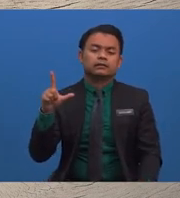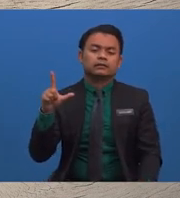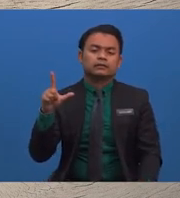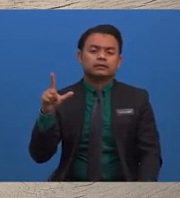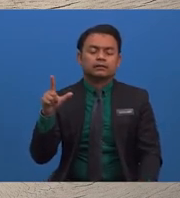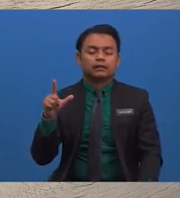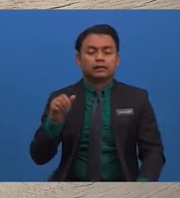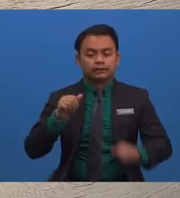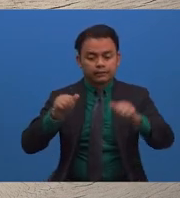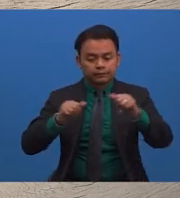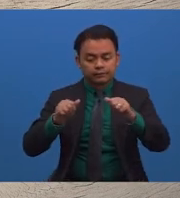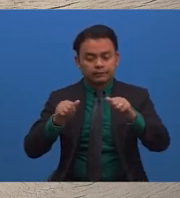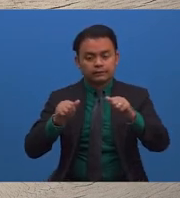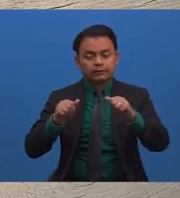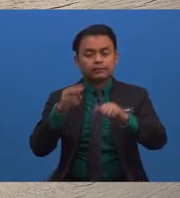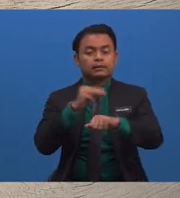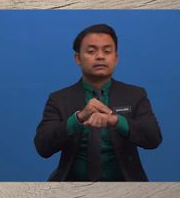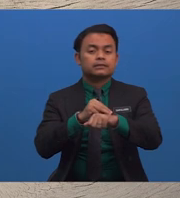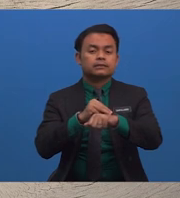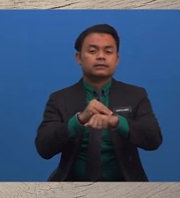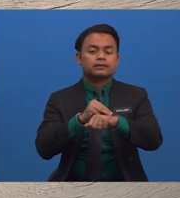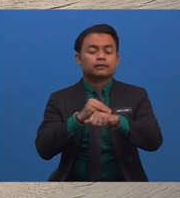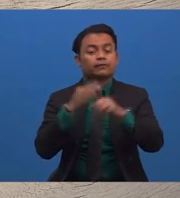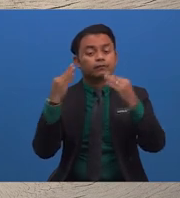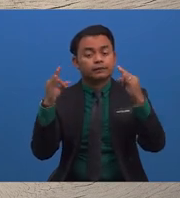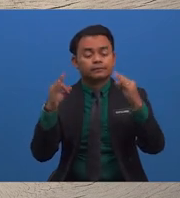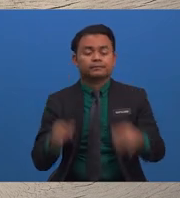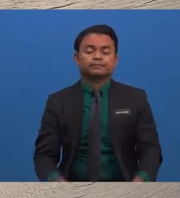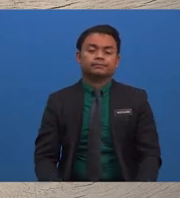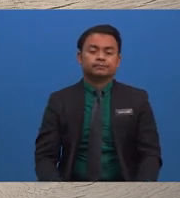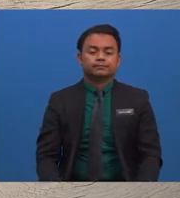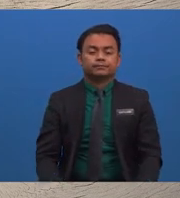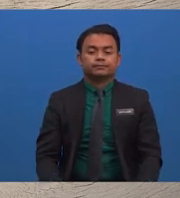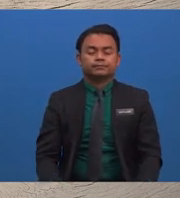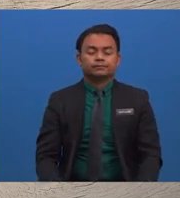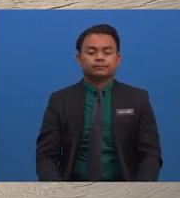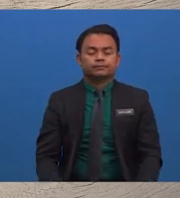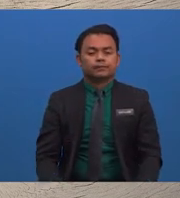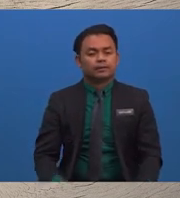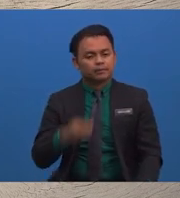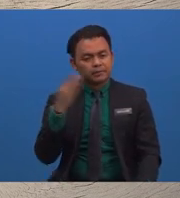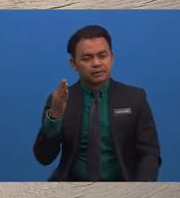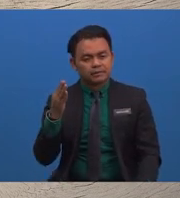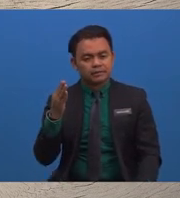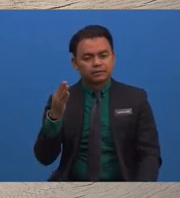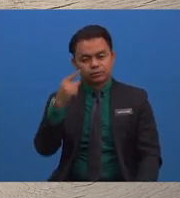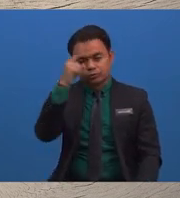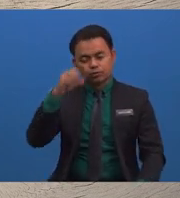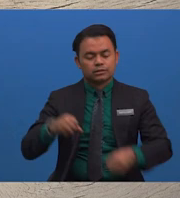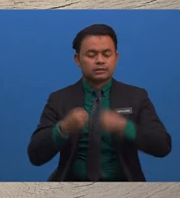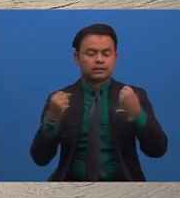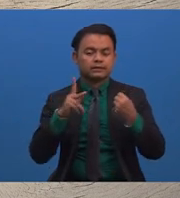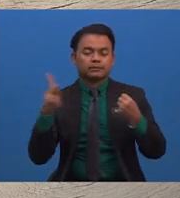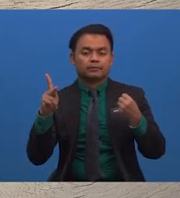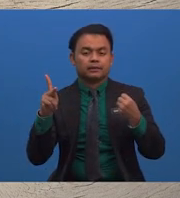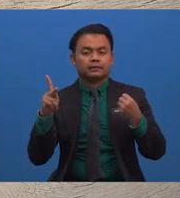dijalankan biasanya merupakan aktiviti yang dapat menyihatkan badan dan fikiran.